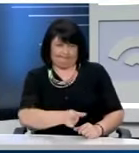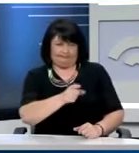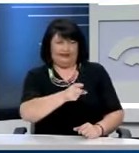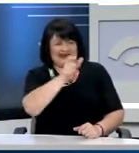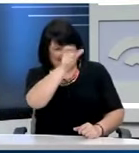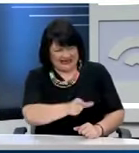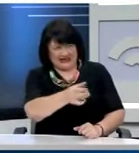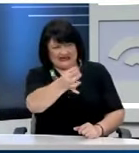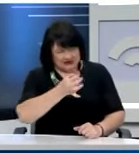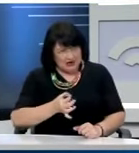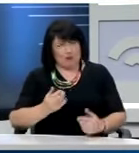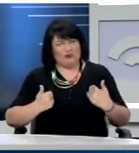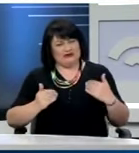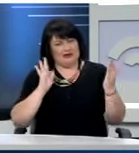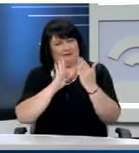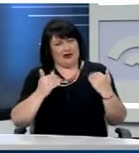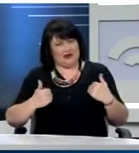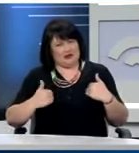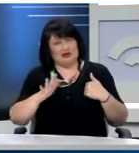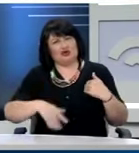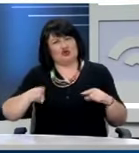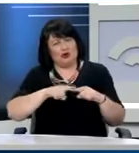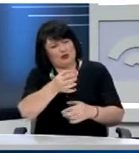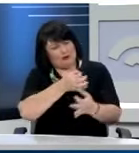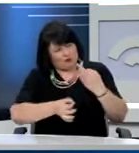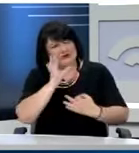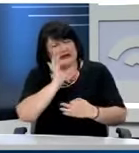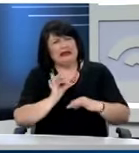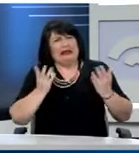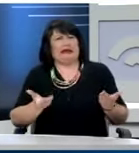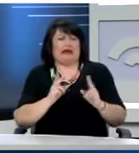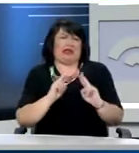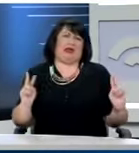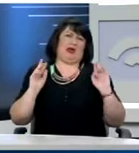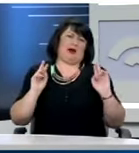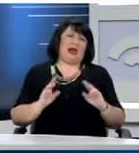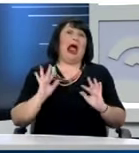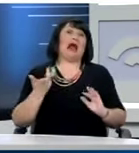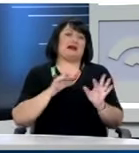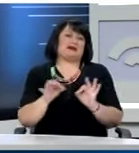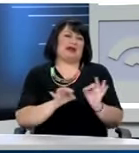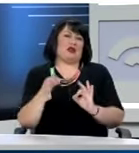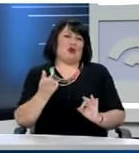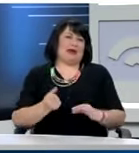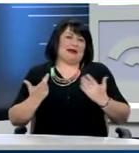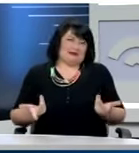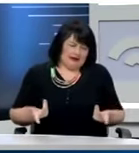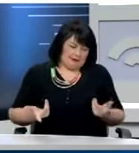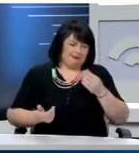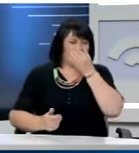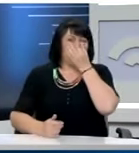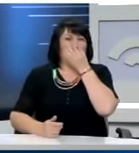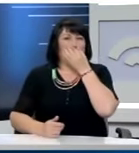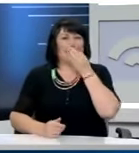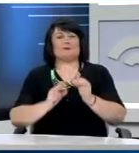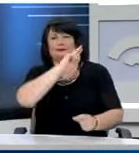είστε κι εσείς καθαροί απέναντί μας και απέναντι στον ελληνικό λαό. Διότι αν σχέδιό σας είναι